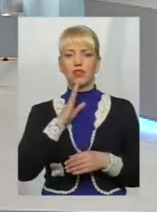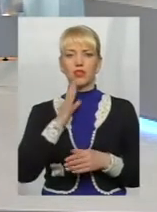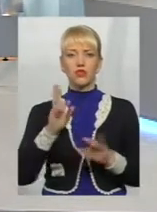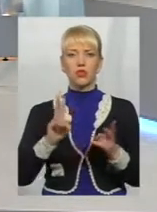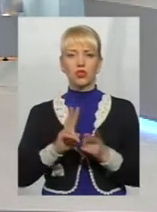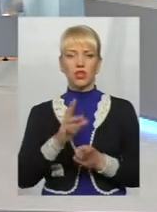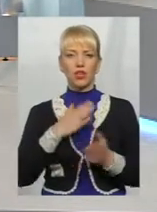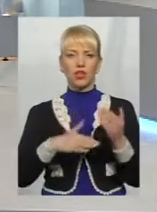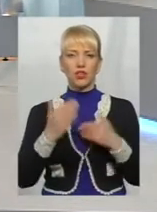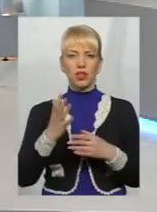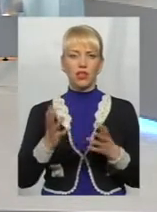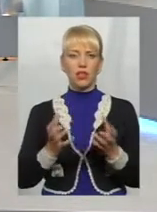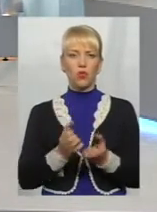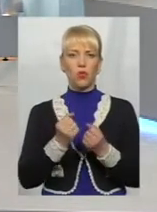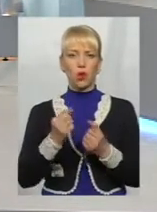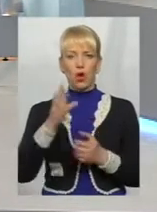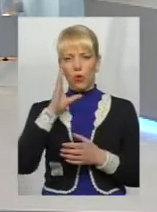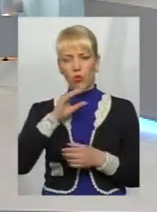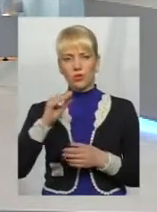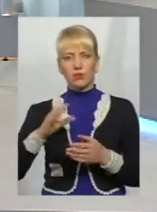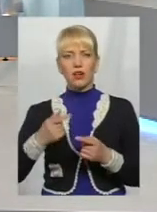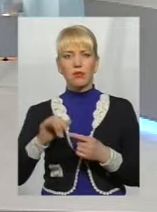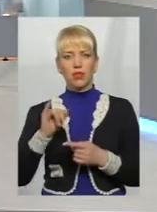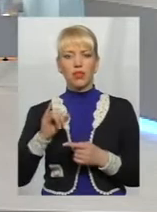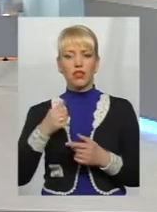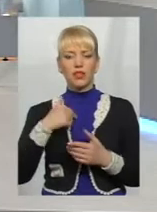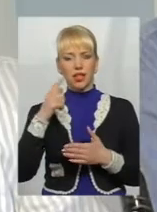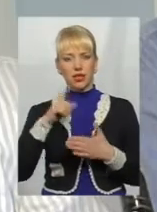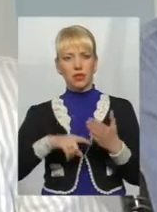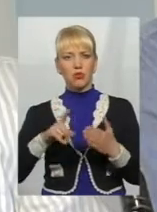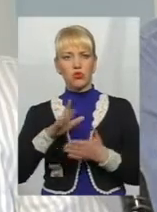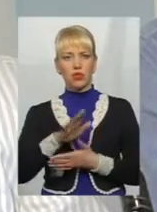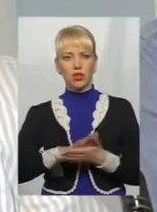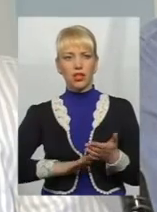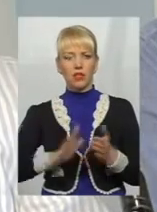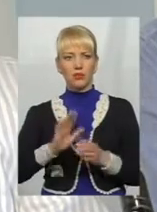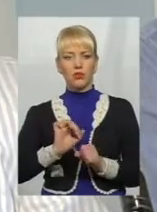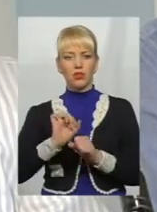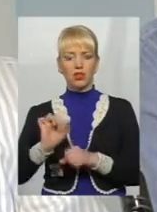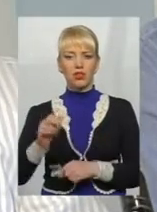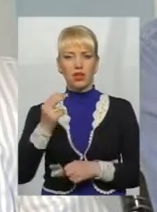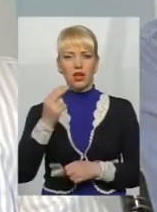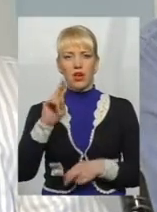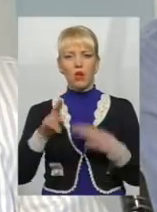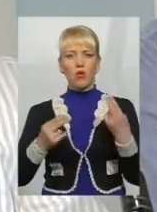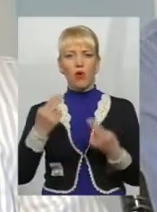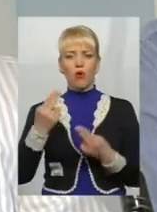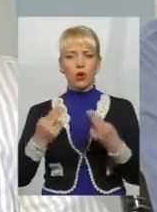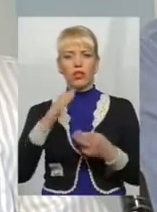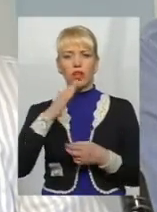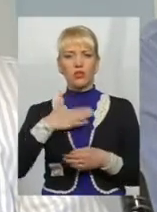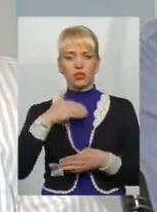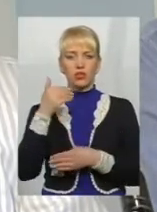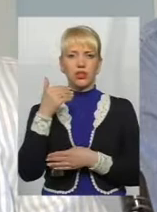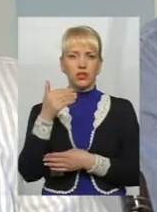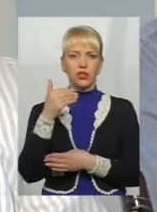її успіхам і сподіваємось, і маємо надію, що вона і надалі буде захищати кольори нашої держави, захищати честь нашої